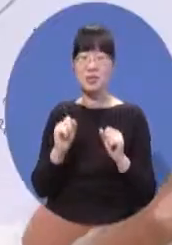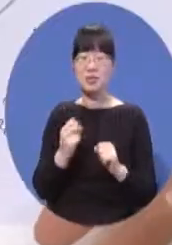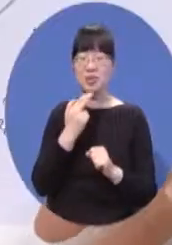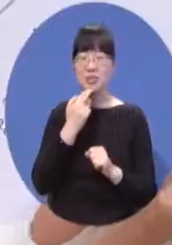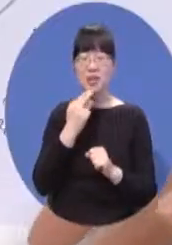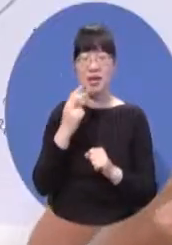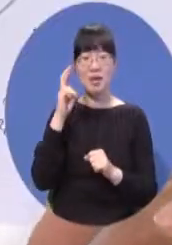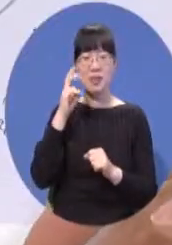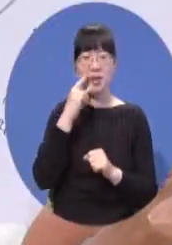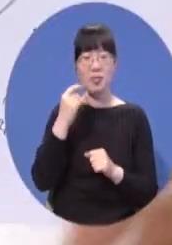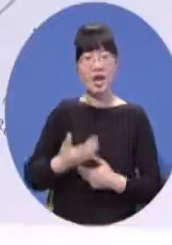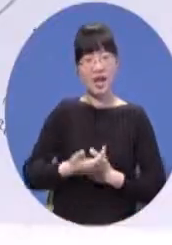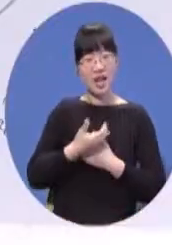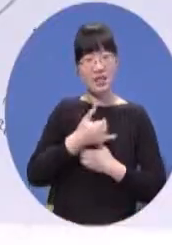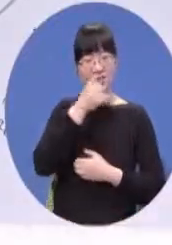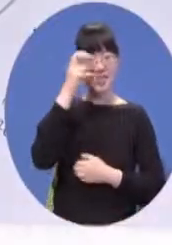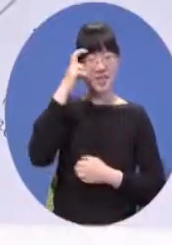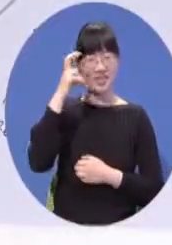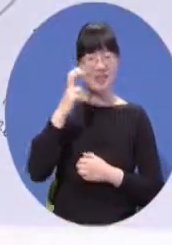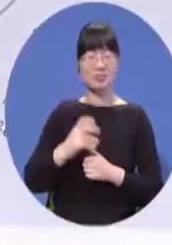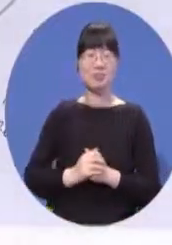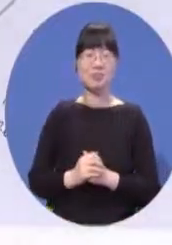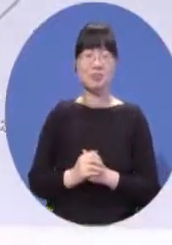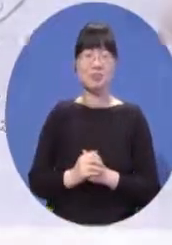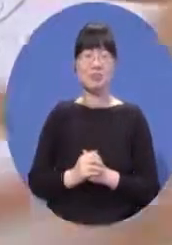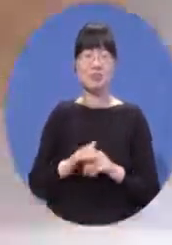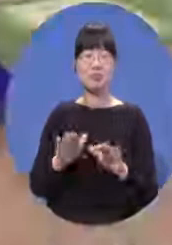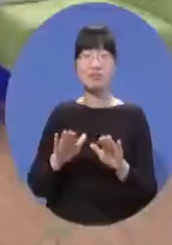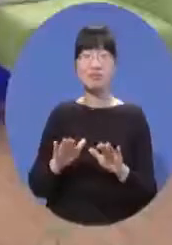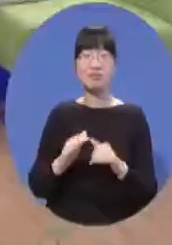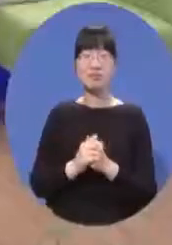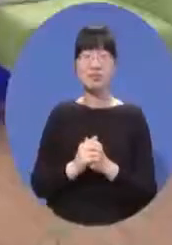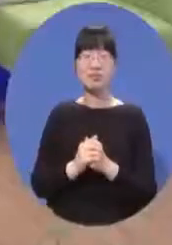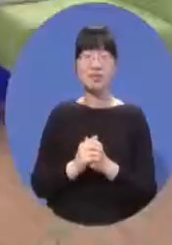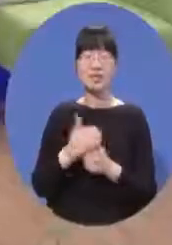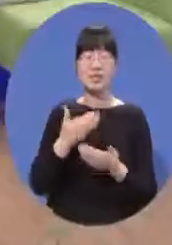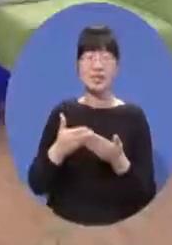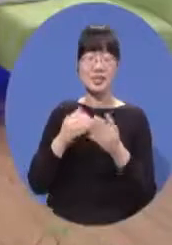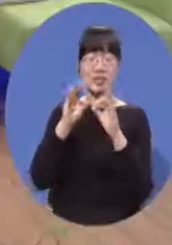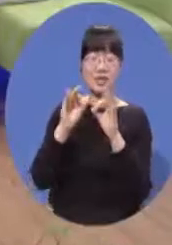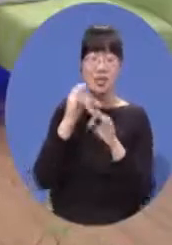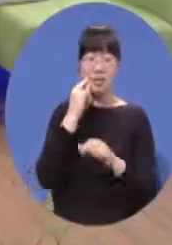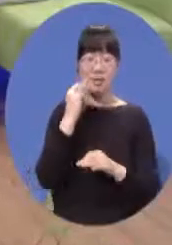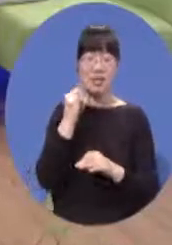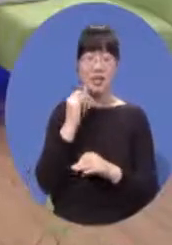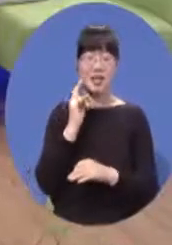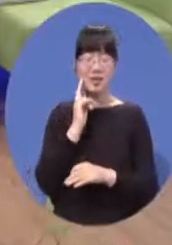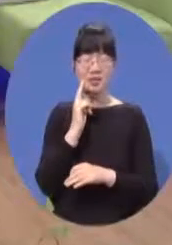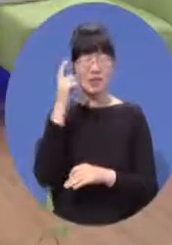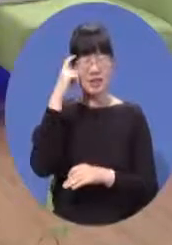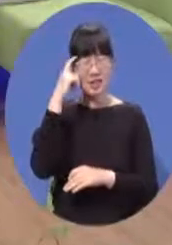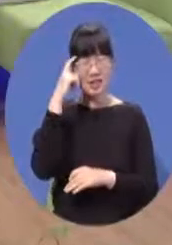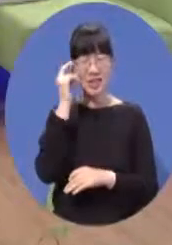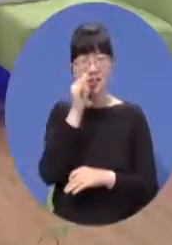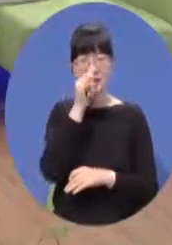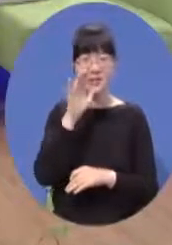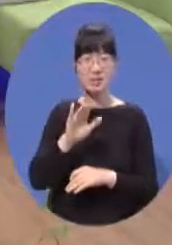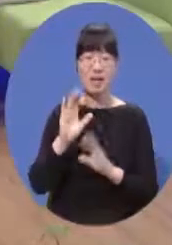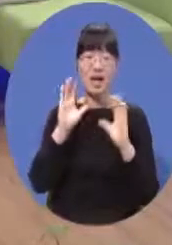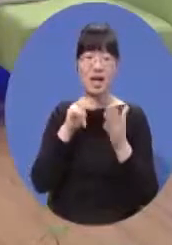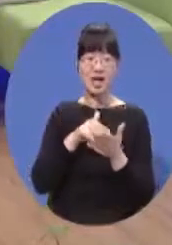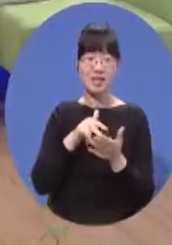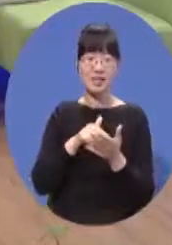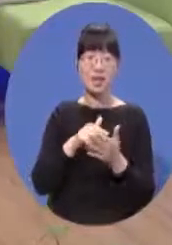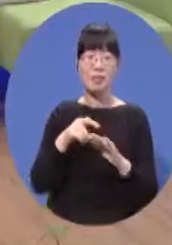아마 엄마가 안고 계신 모양이죠. 네네. 네. 근데 이 이제 그림을 보면서 어머니는 굉장히 심각하게 또 생각하실 수도 있는데 그냥 네네. 아이의